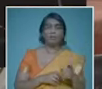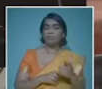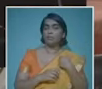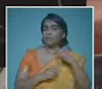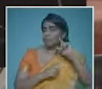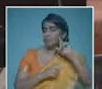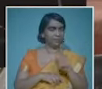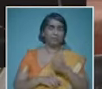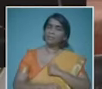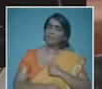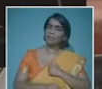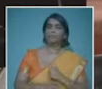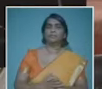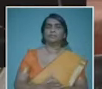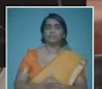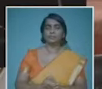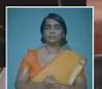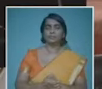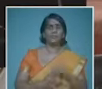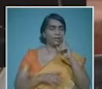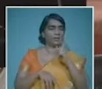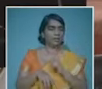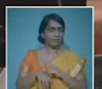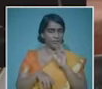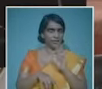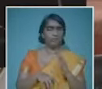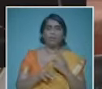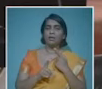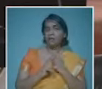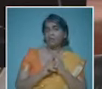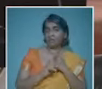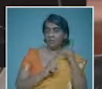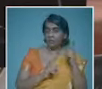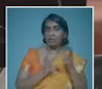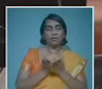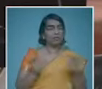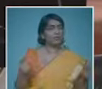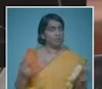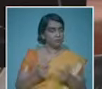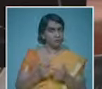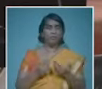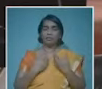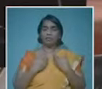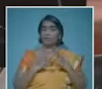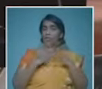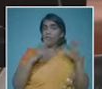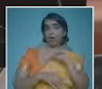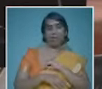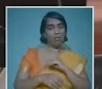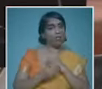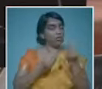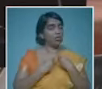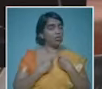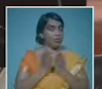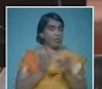பல லட்சங்களாகும். ஒரு காலத்தில் காங்கேசன்துறை துறைமுகம் நமக்கு பெரும் வருமானத்தை ஈட்டி தந்தது. யுத்தத்தை